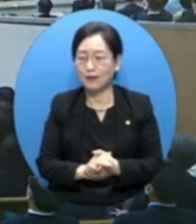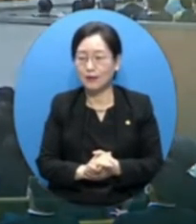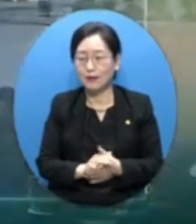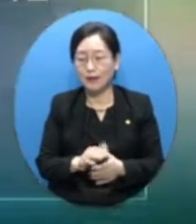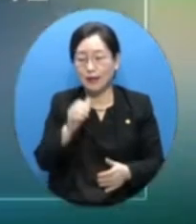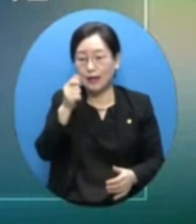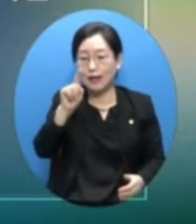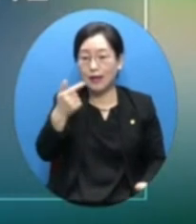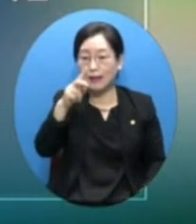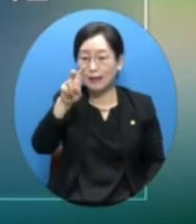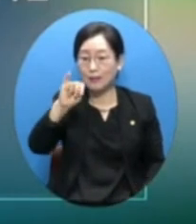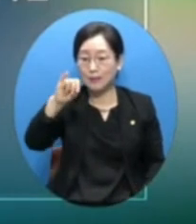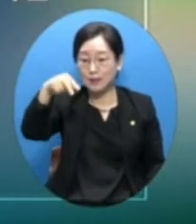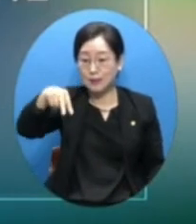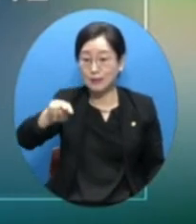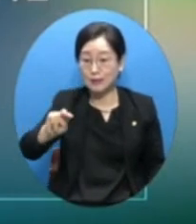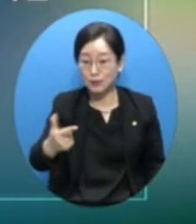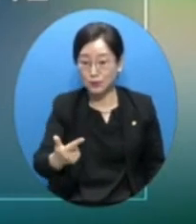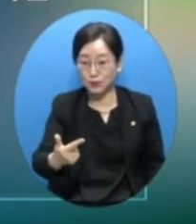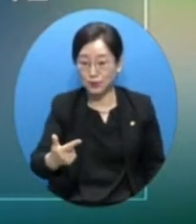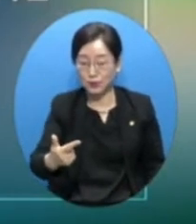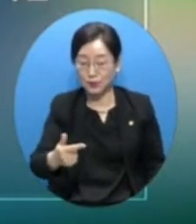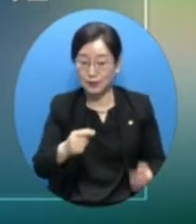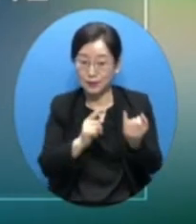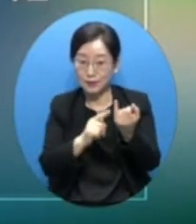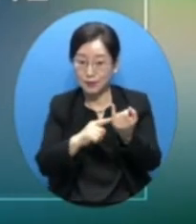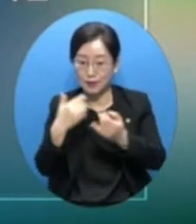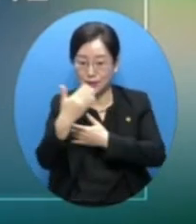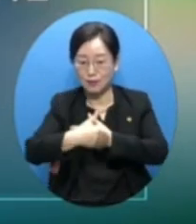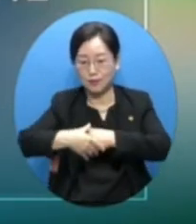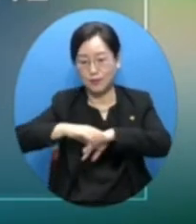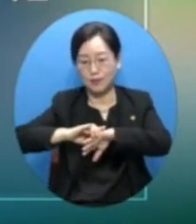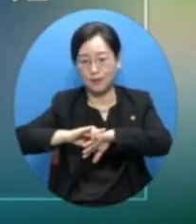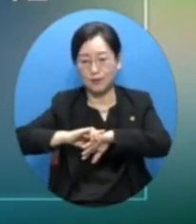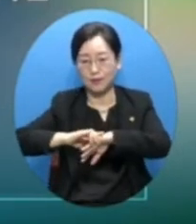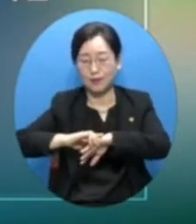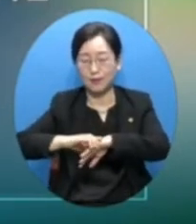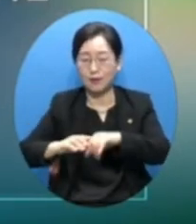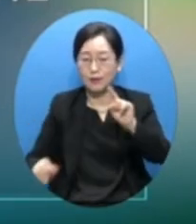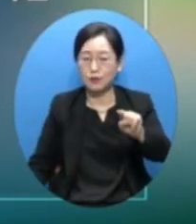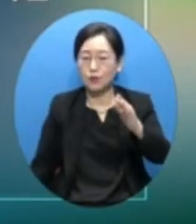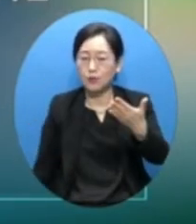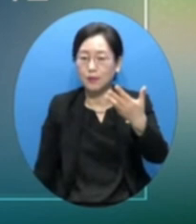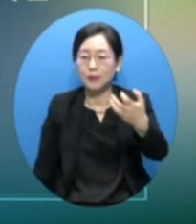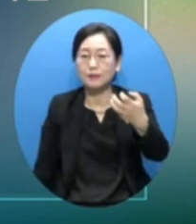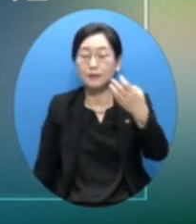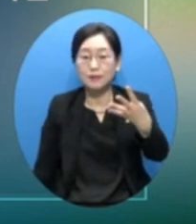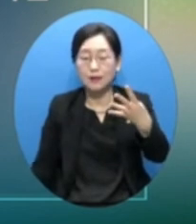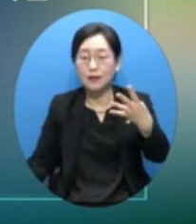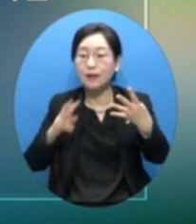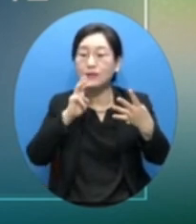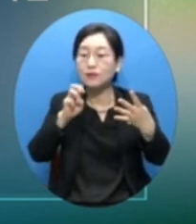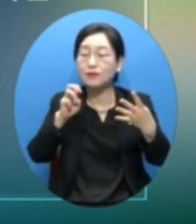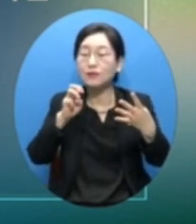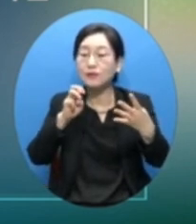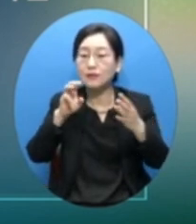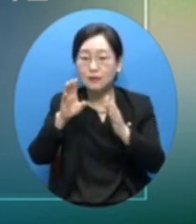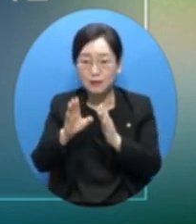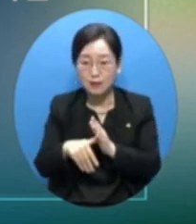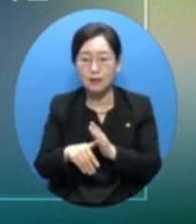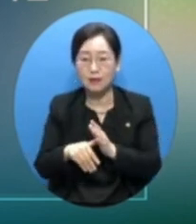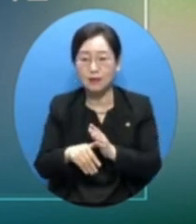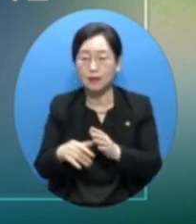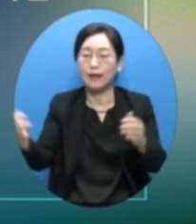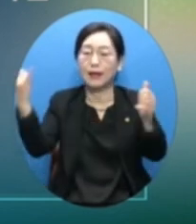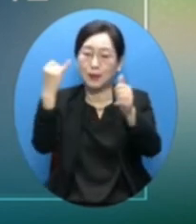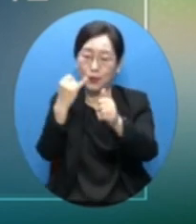한미순이라고 하는 전신마비로 앓고 있는 장애인이 있습니다. 1984년 30살이 되었을 때